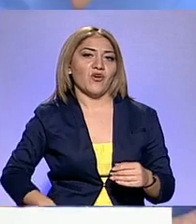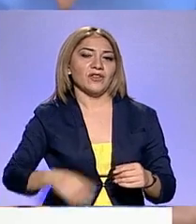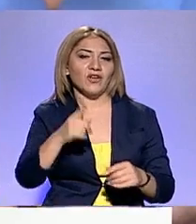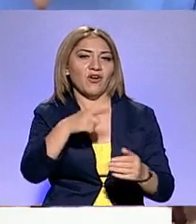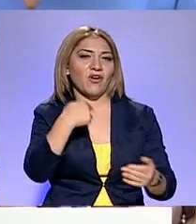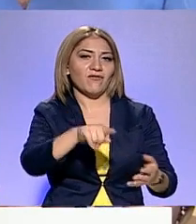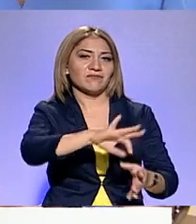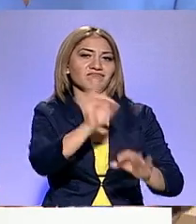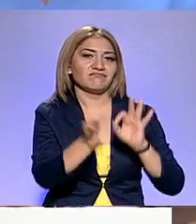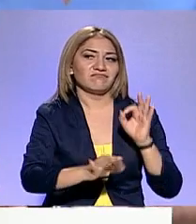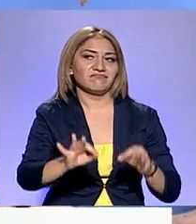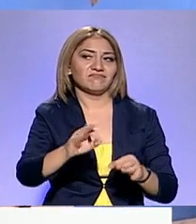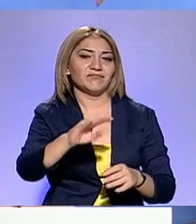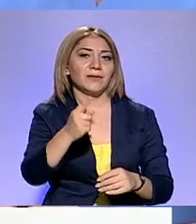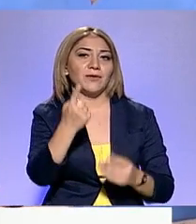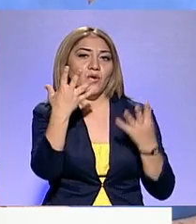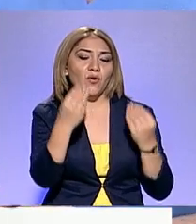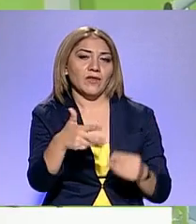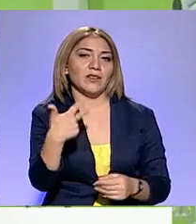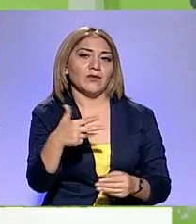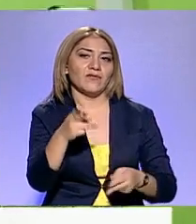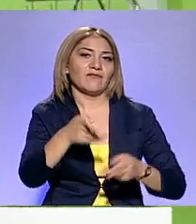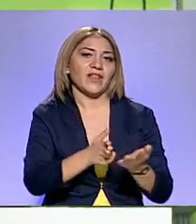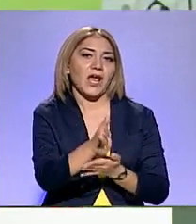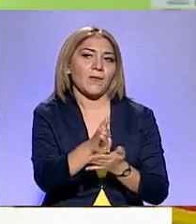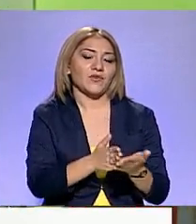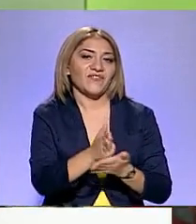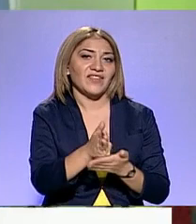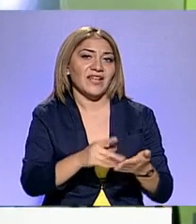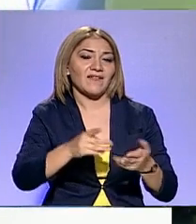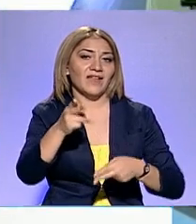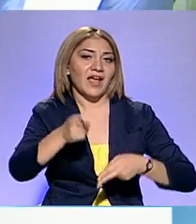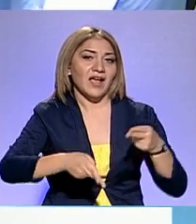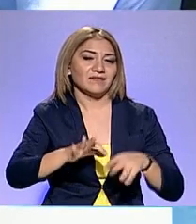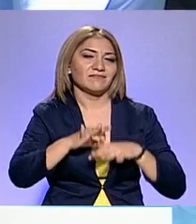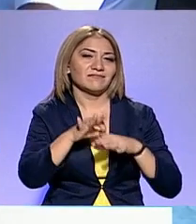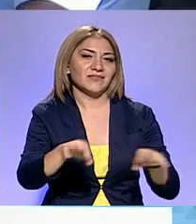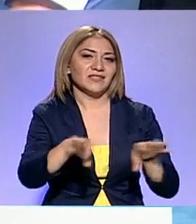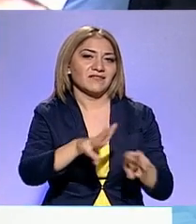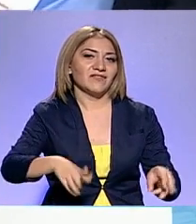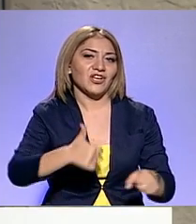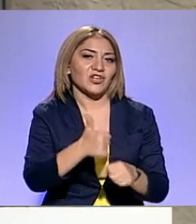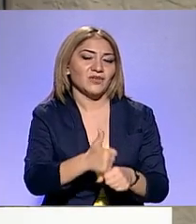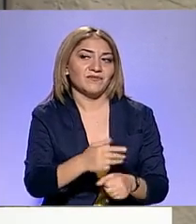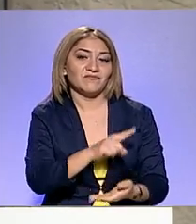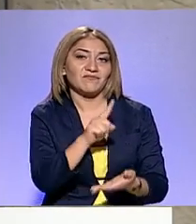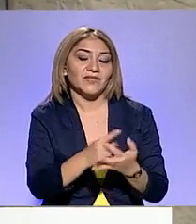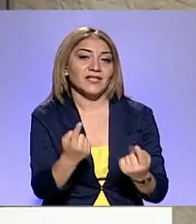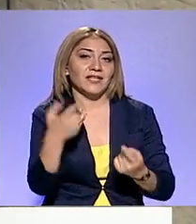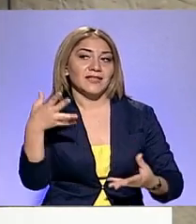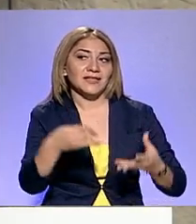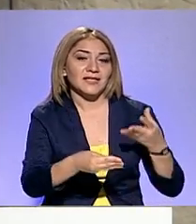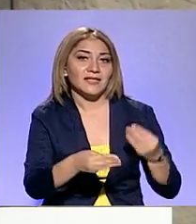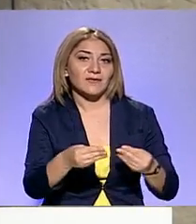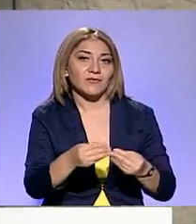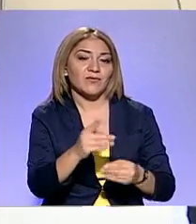վիրաբույժները։ Օրվա ընթացքում կատարում ենք մոտ 30 վիրահատություն։ Վիրահատարան նաև վարչապետին ուղեկցեցին, կարևոր ճշտում, խոշոր ներդրումն այստեղ